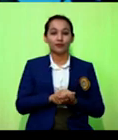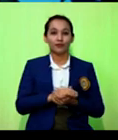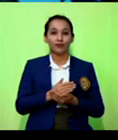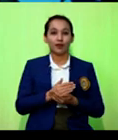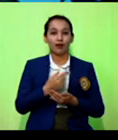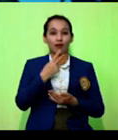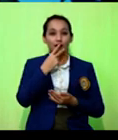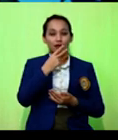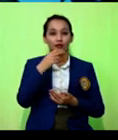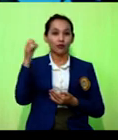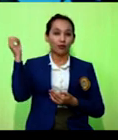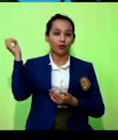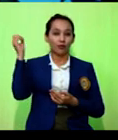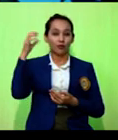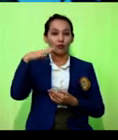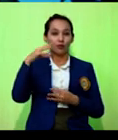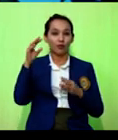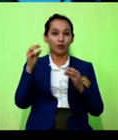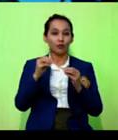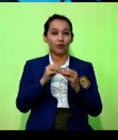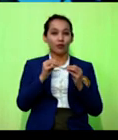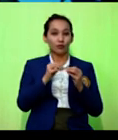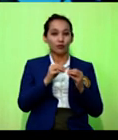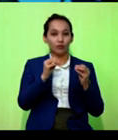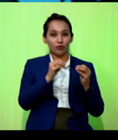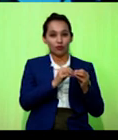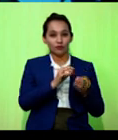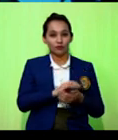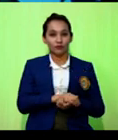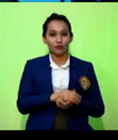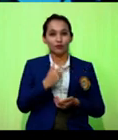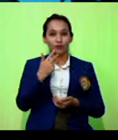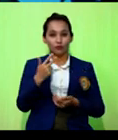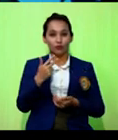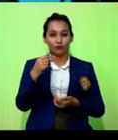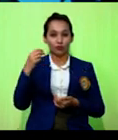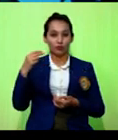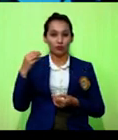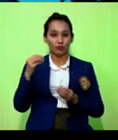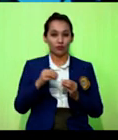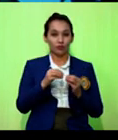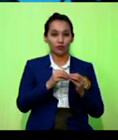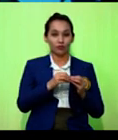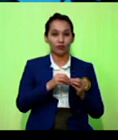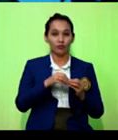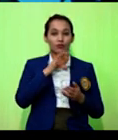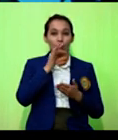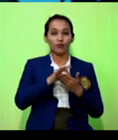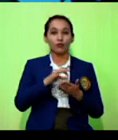Qarang, quyoshlarimiz 10, 10, 10. 3 ta 10 ning yig'indisi 30.